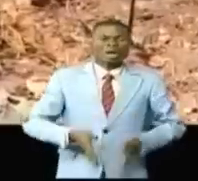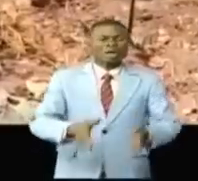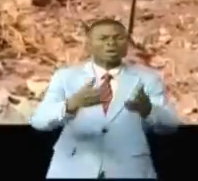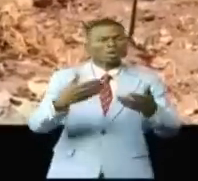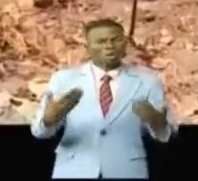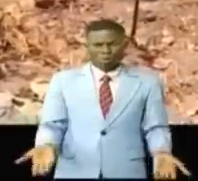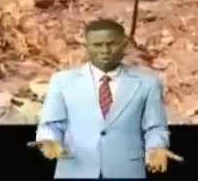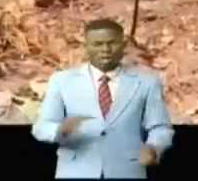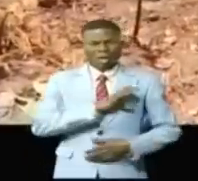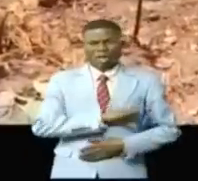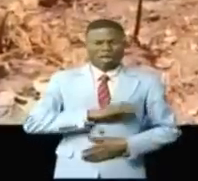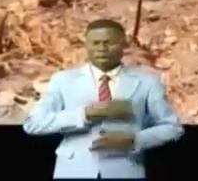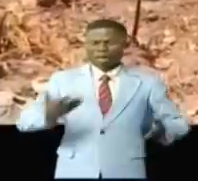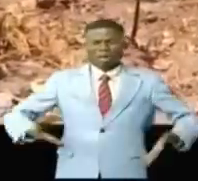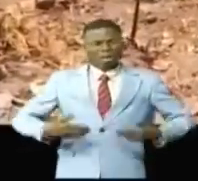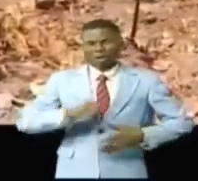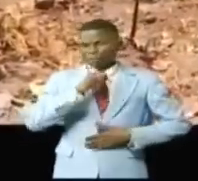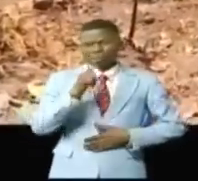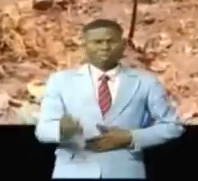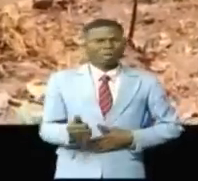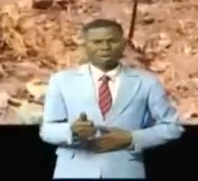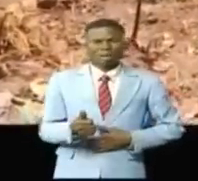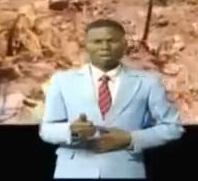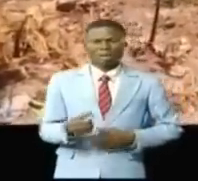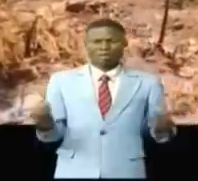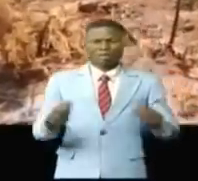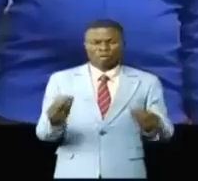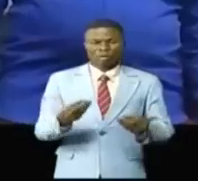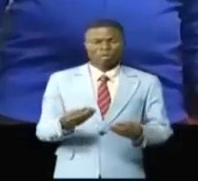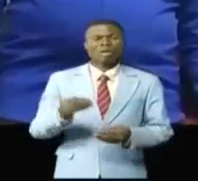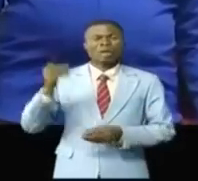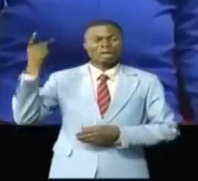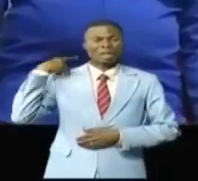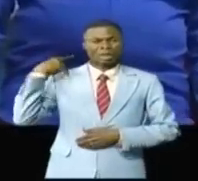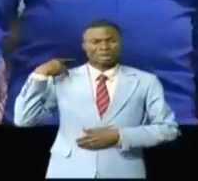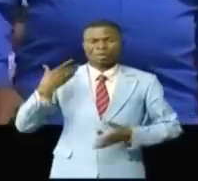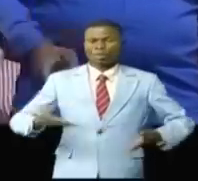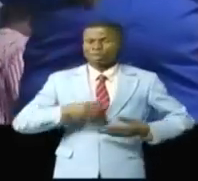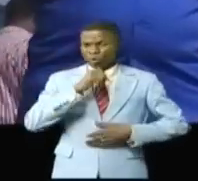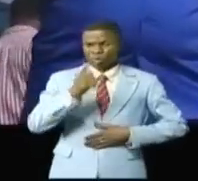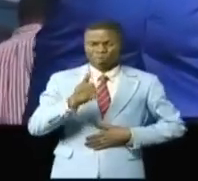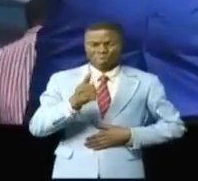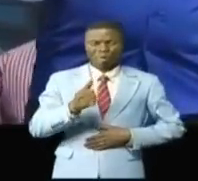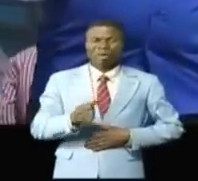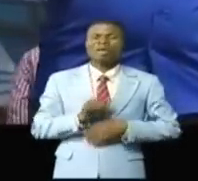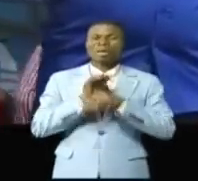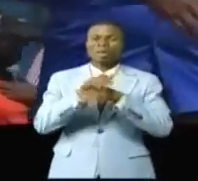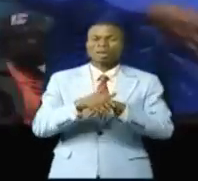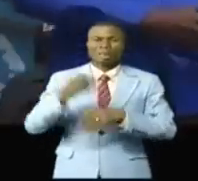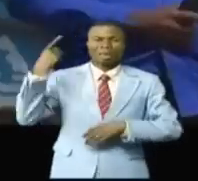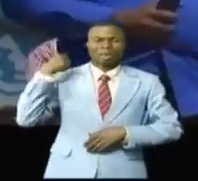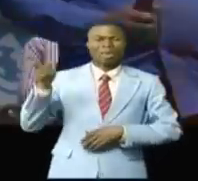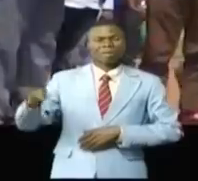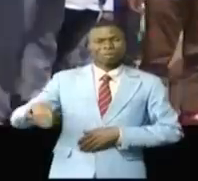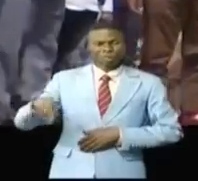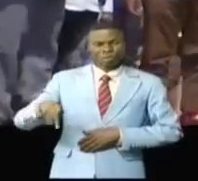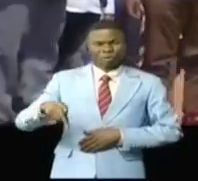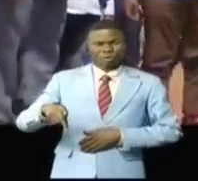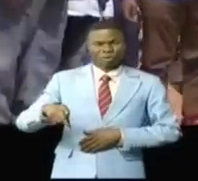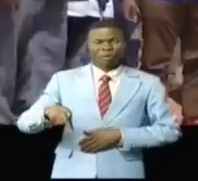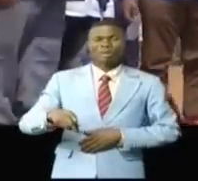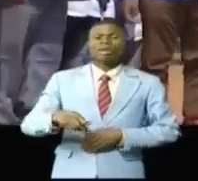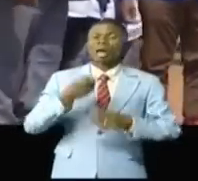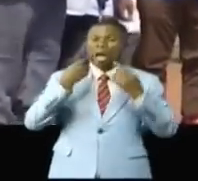Un comportement qui ne pouvait pas laisser perplexes les élus du peuple. Omer Boulakali, député provincial,